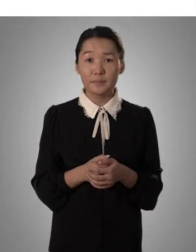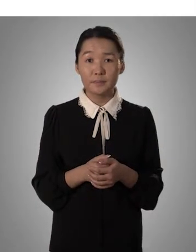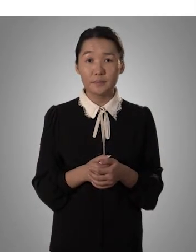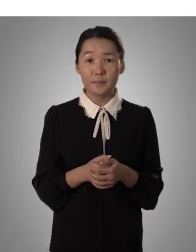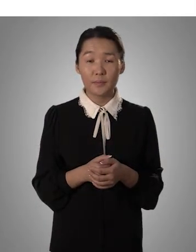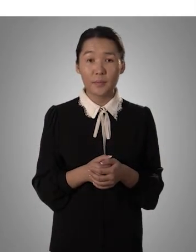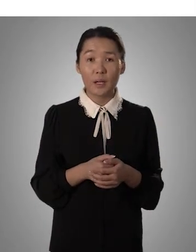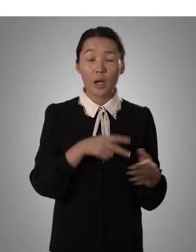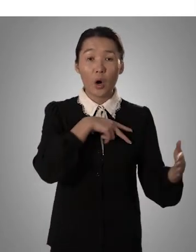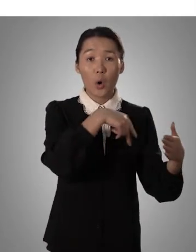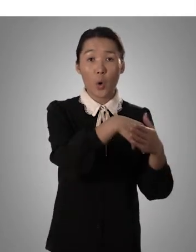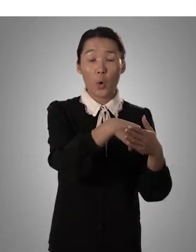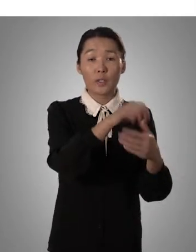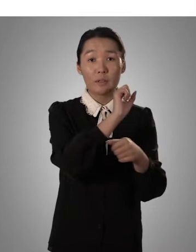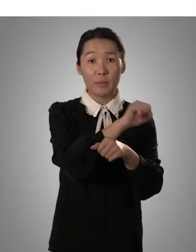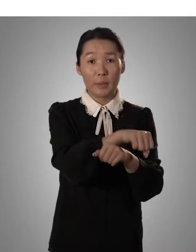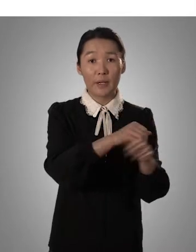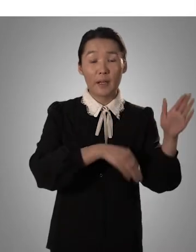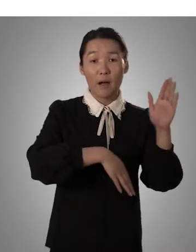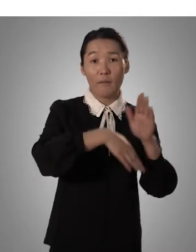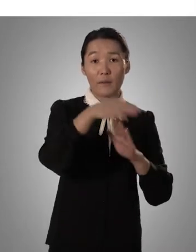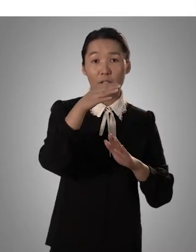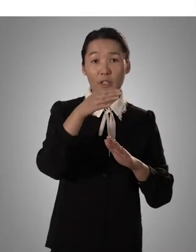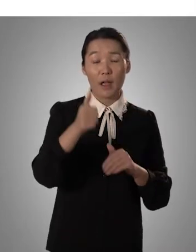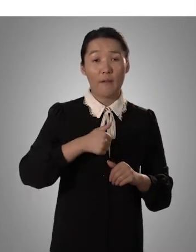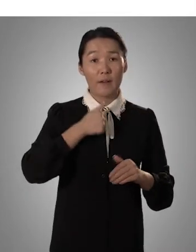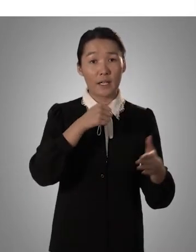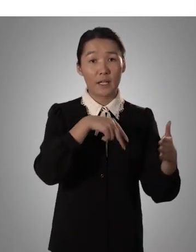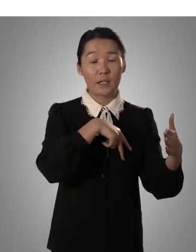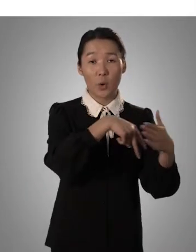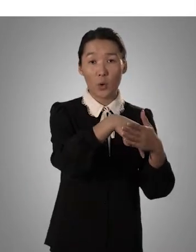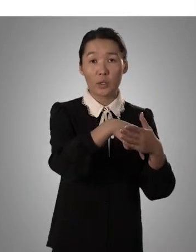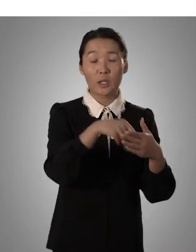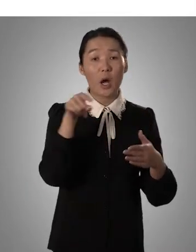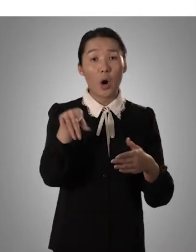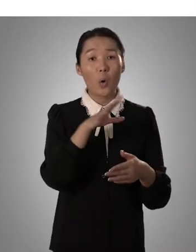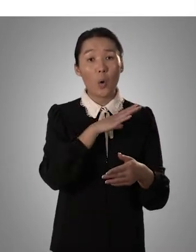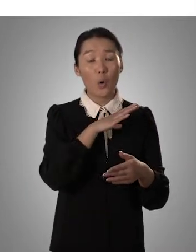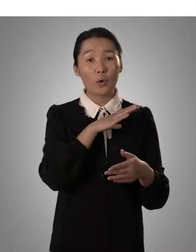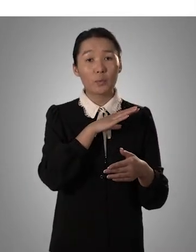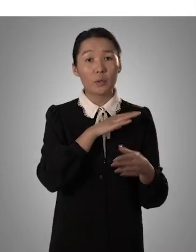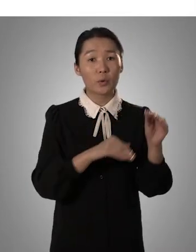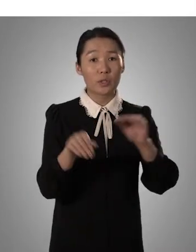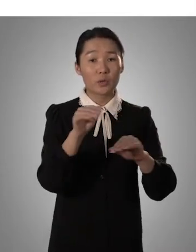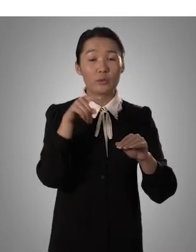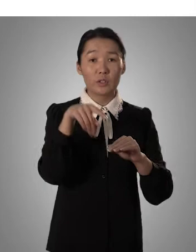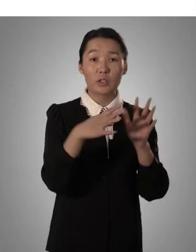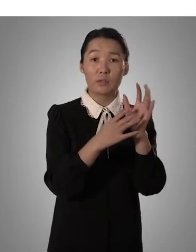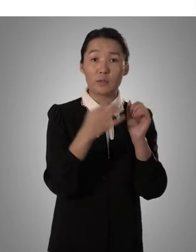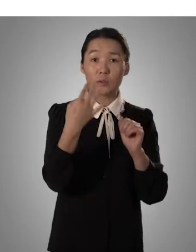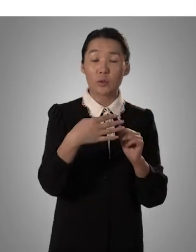орден победа высший военный орден он был учрежден в 1943 году